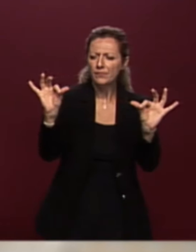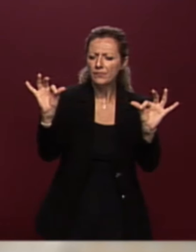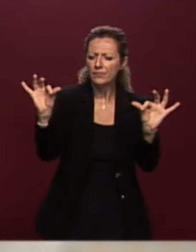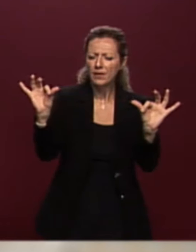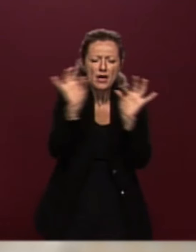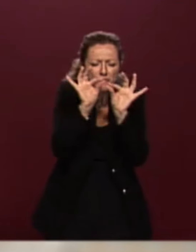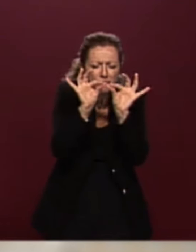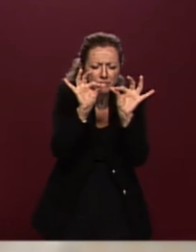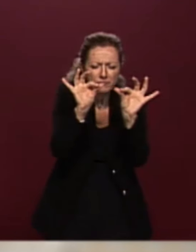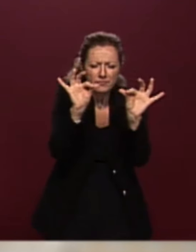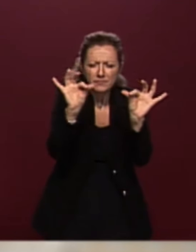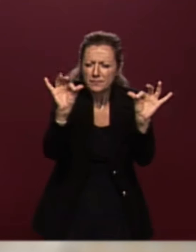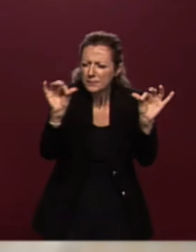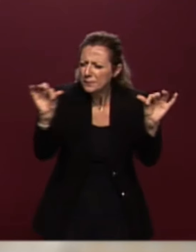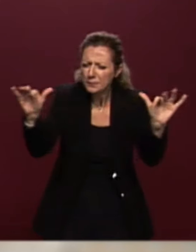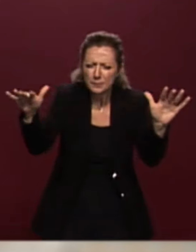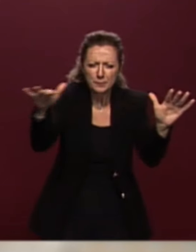Finissima.